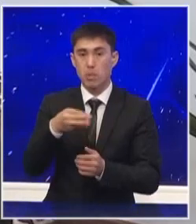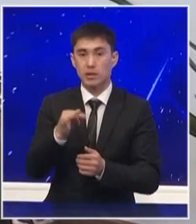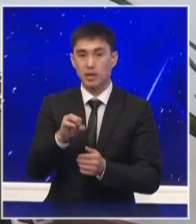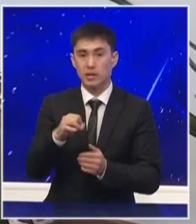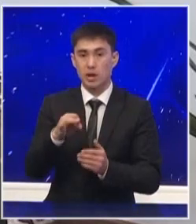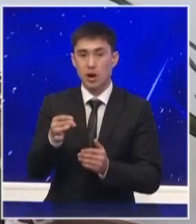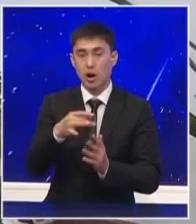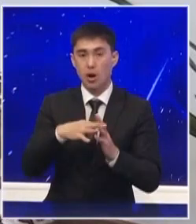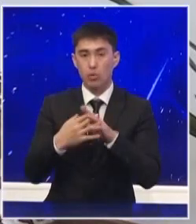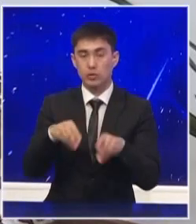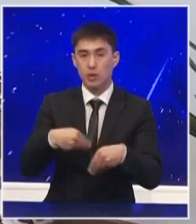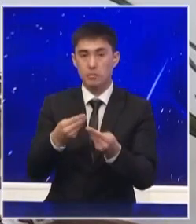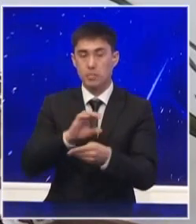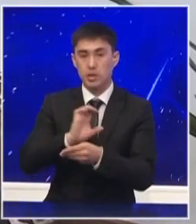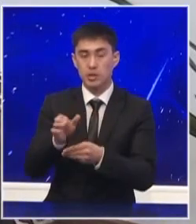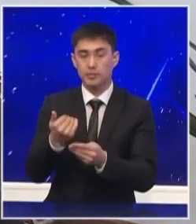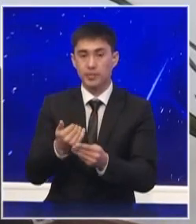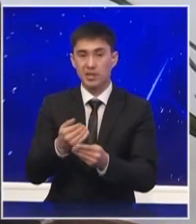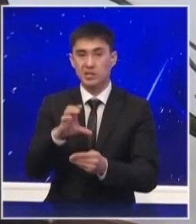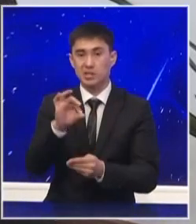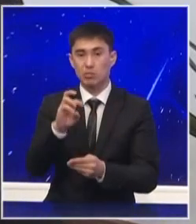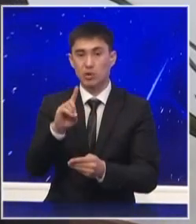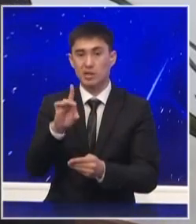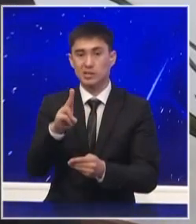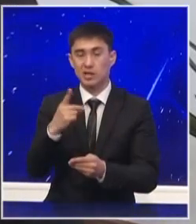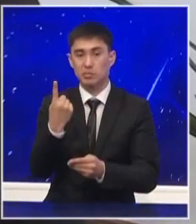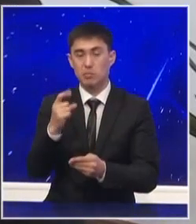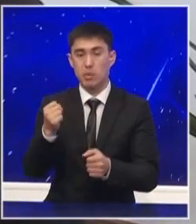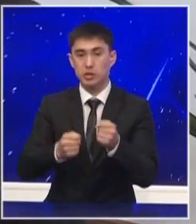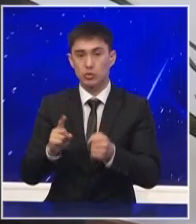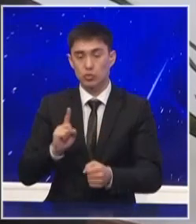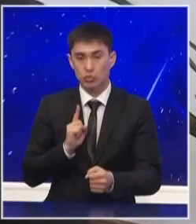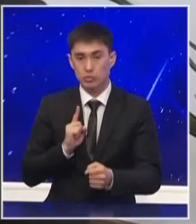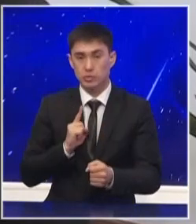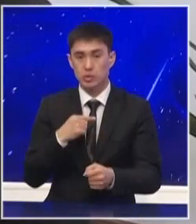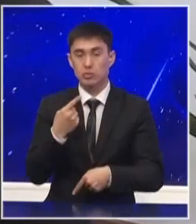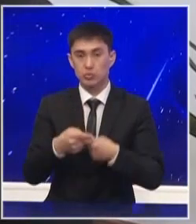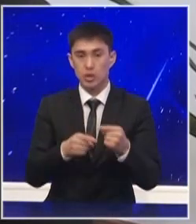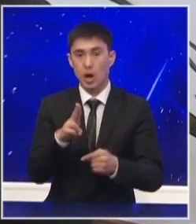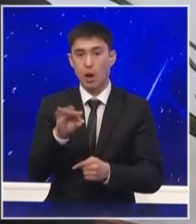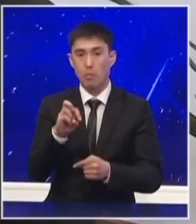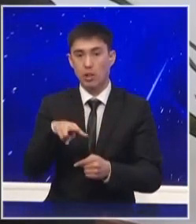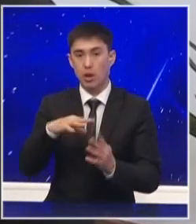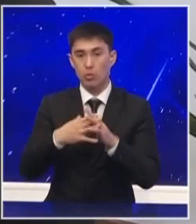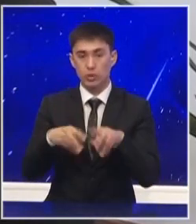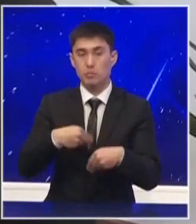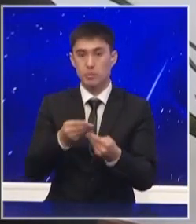берілді. Енді тағы да Самұрық-Қазына арқылы бір машина тосып отырмыз. Оны амандық болса, біз Қапал ауылына